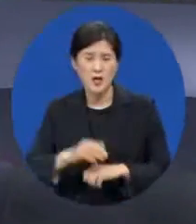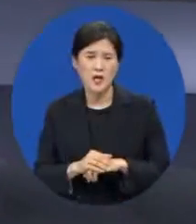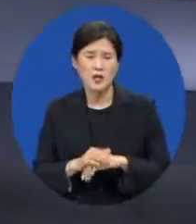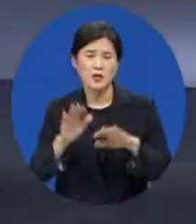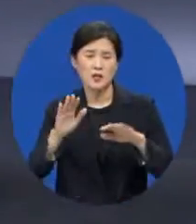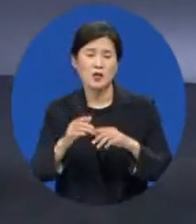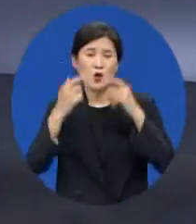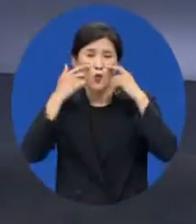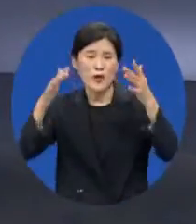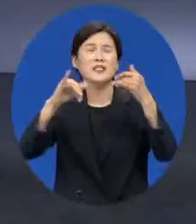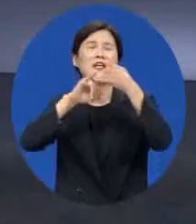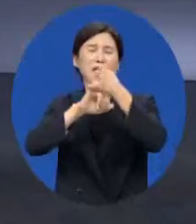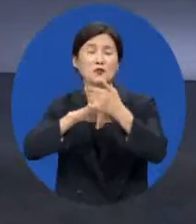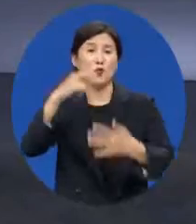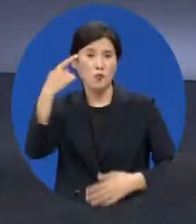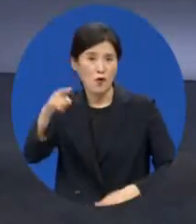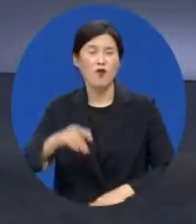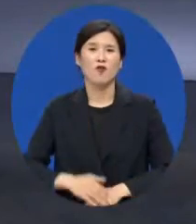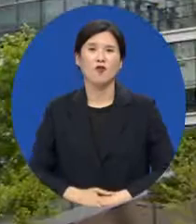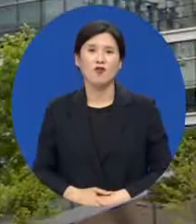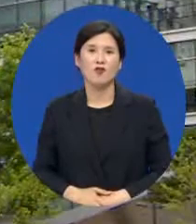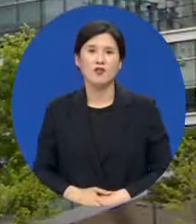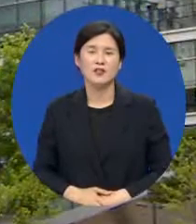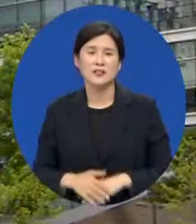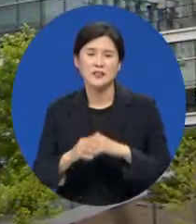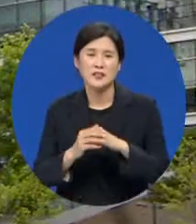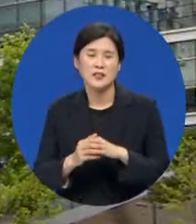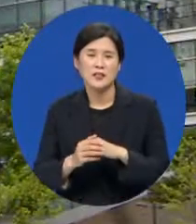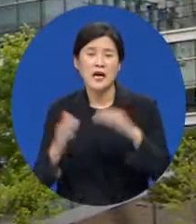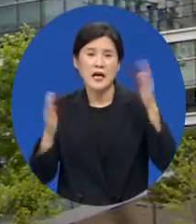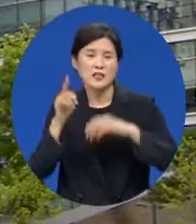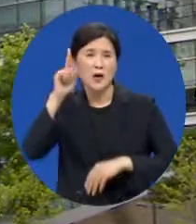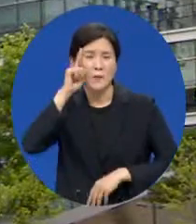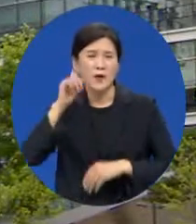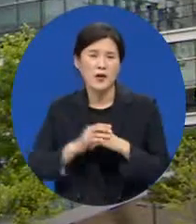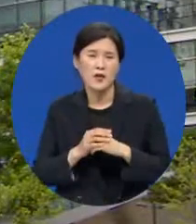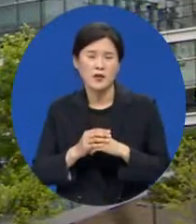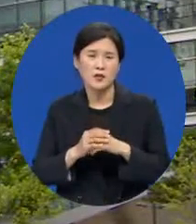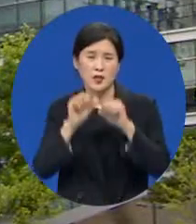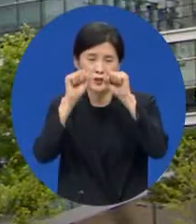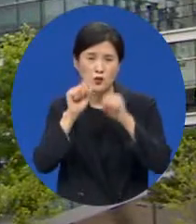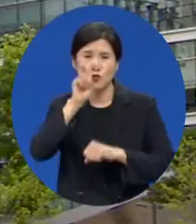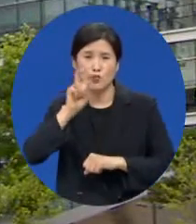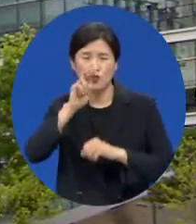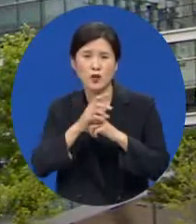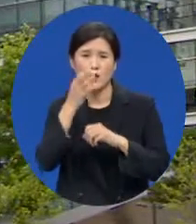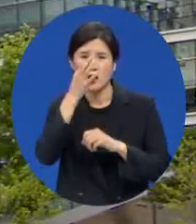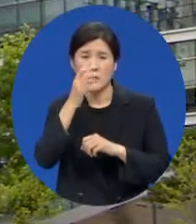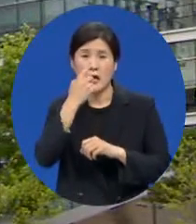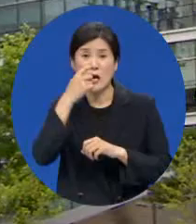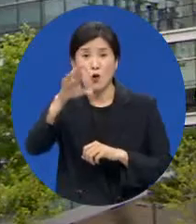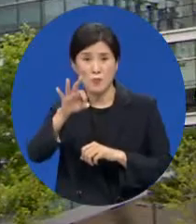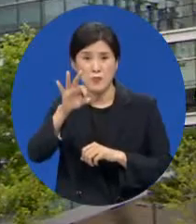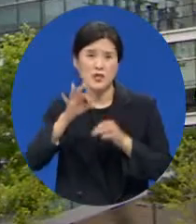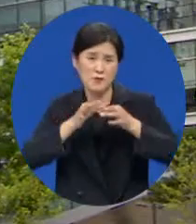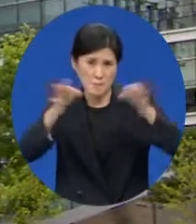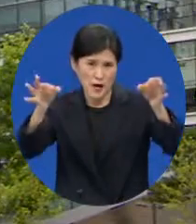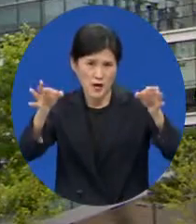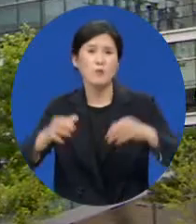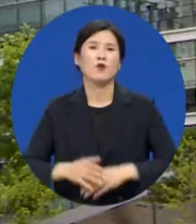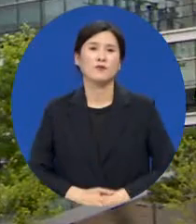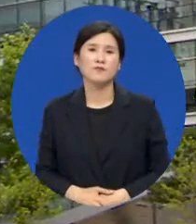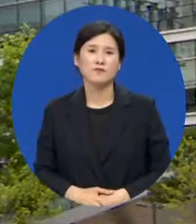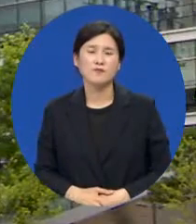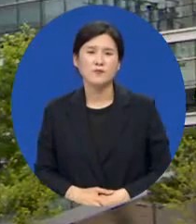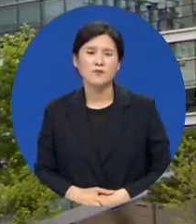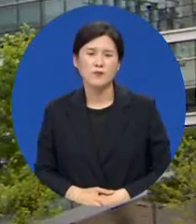하나만큼은 확실하게 약속드리겠습니다 전학년 예체능 학원 및 지원 반드시 기필코 하겠습니다